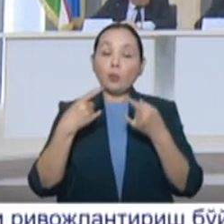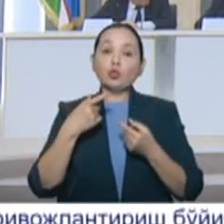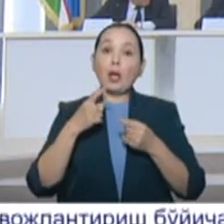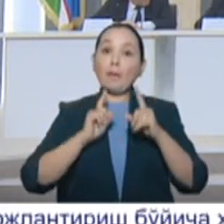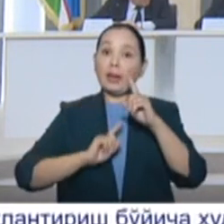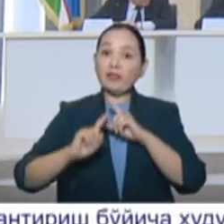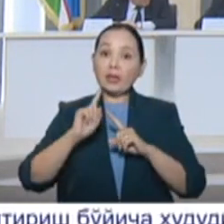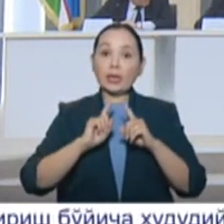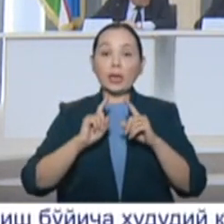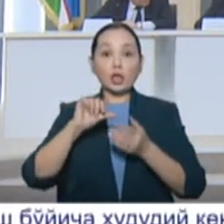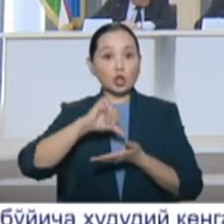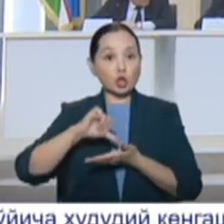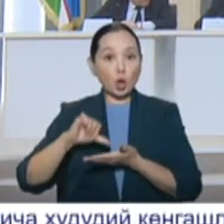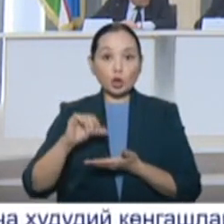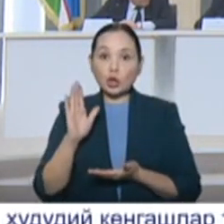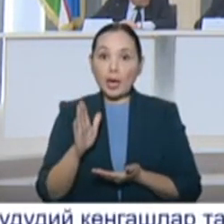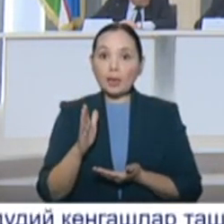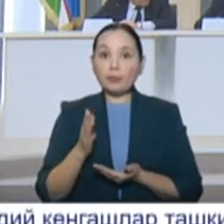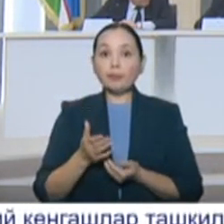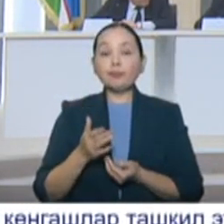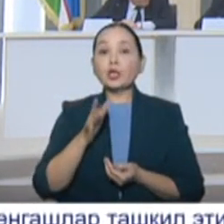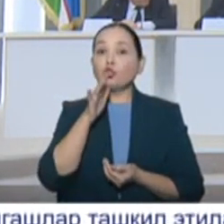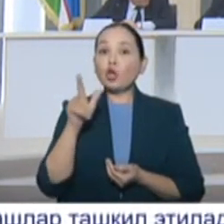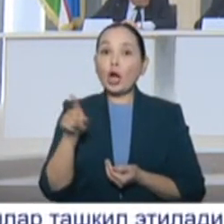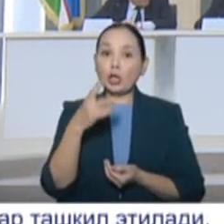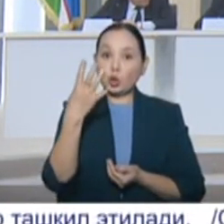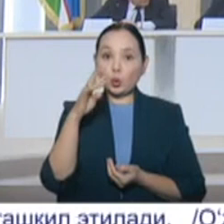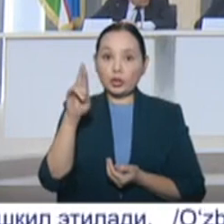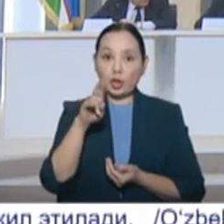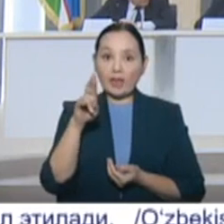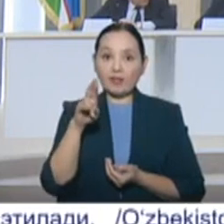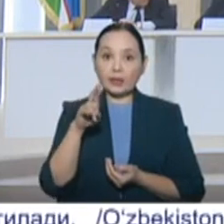brifing anjuman ishtirokchilari. Joriy yil 4-yanvarda